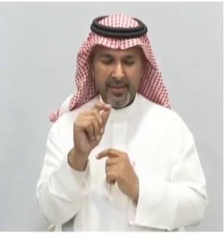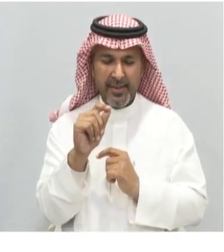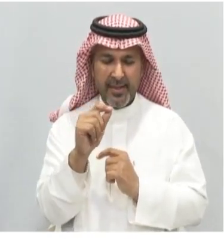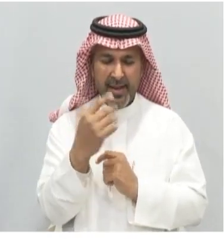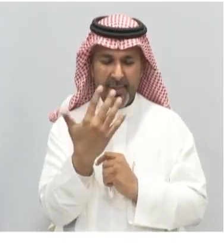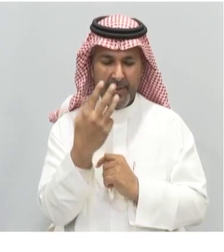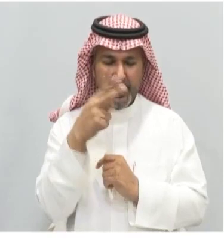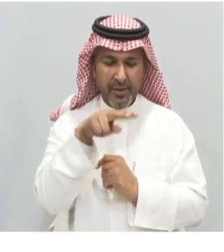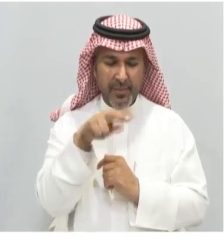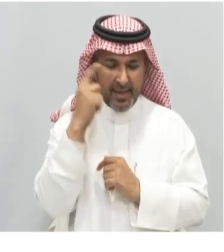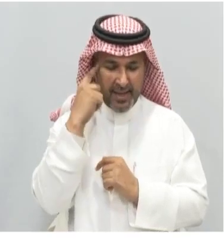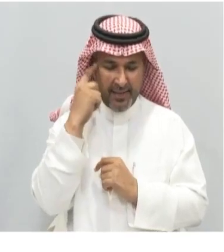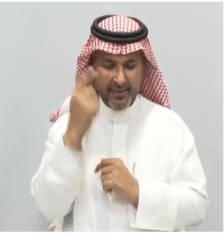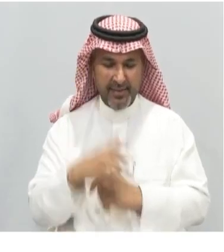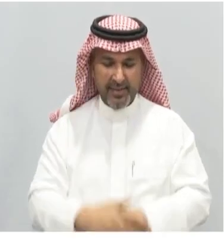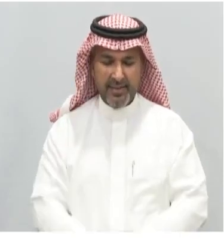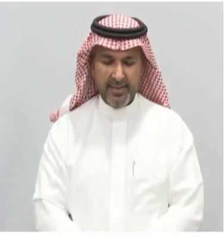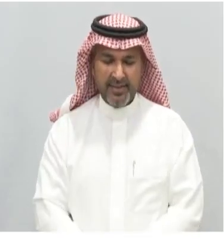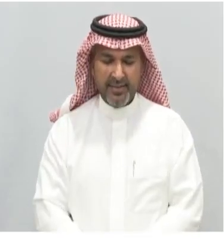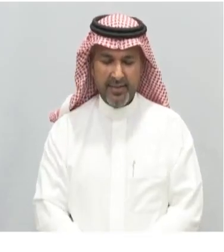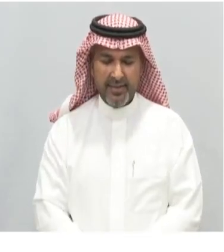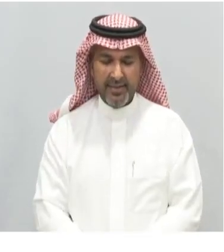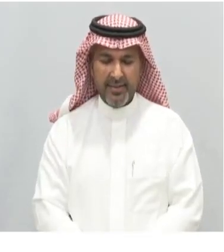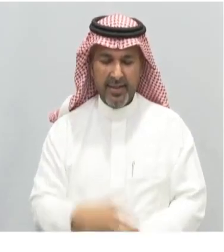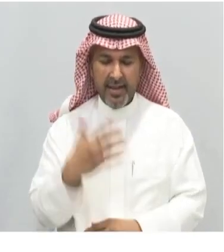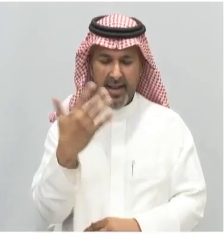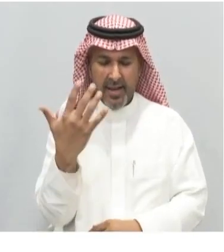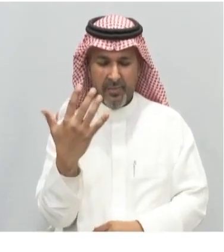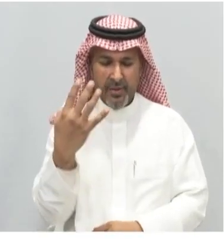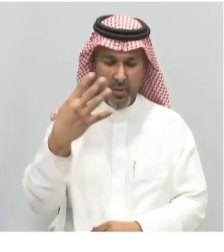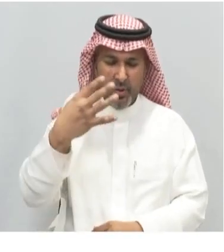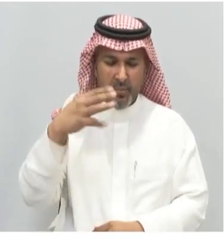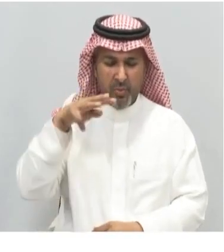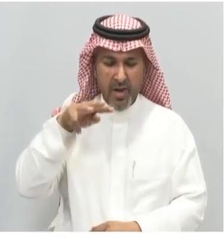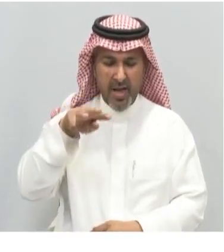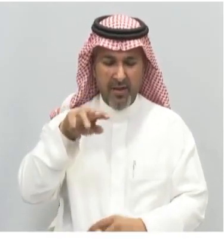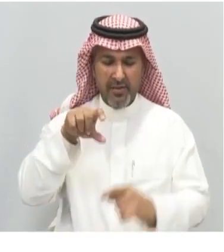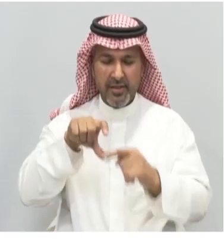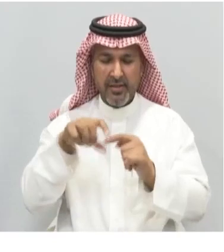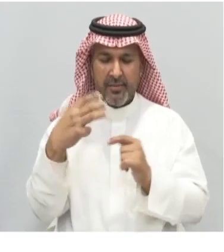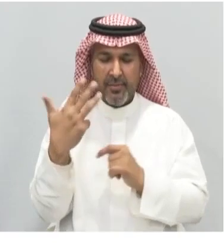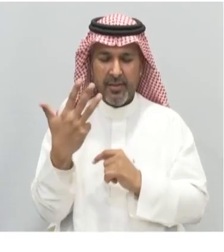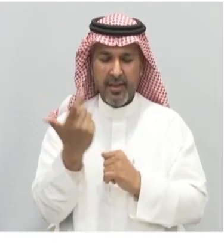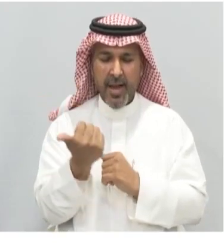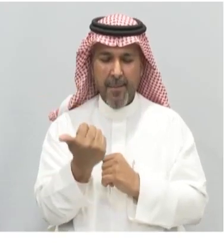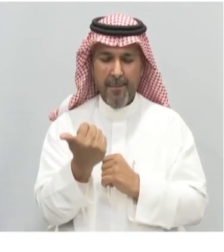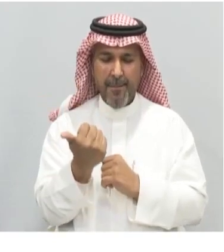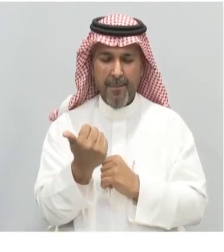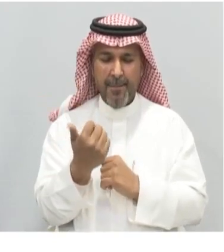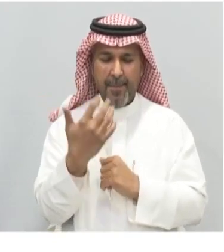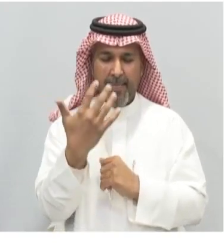500 بنفس الطريقه طيب 45000 تقسيم 9 يا ابطال